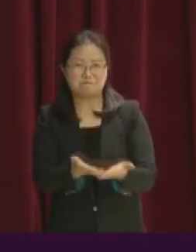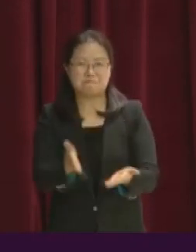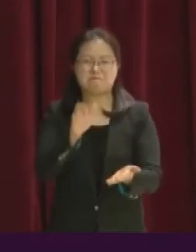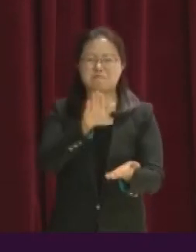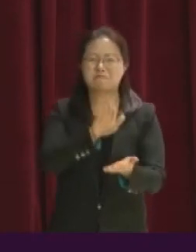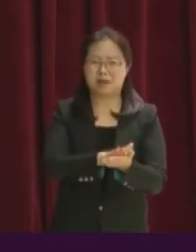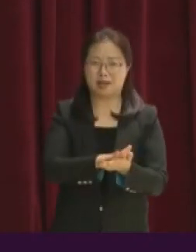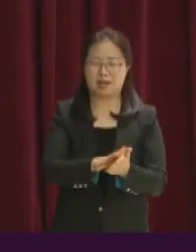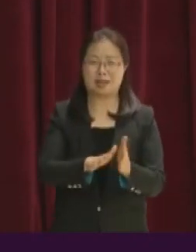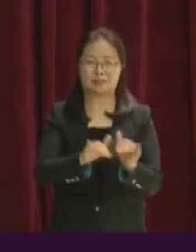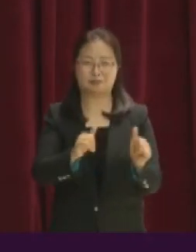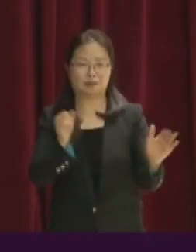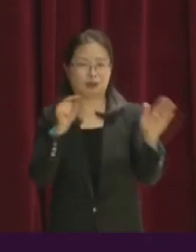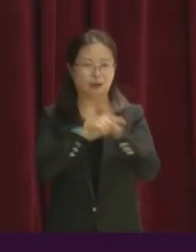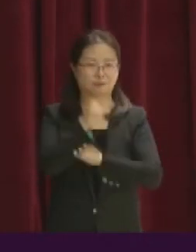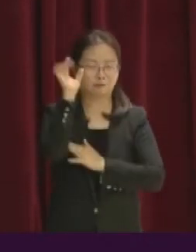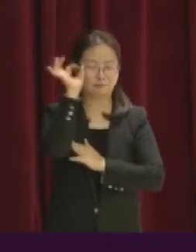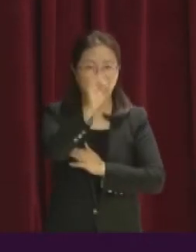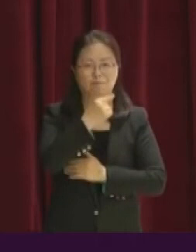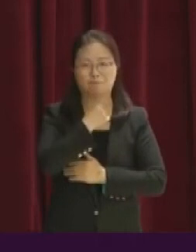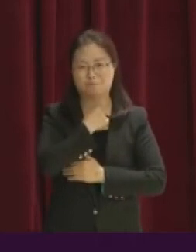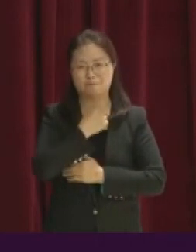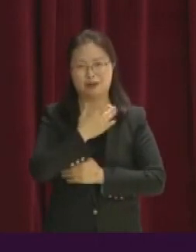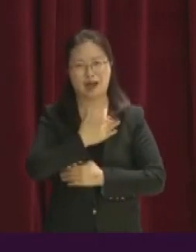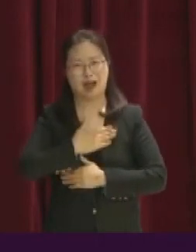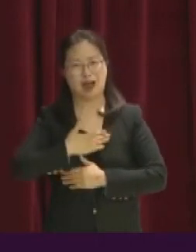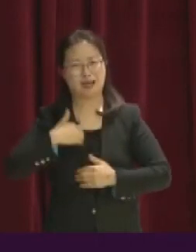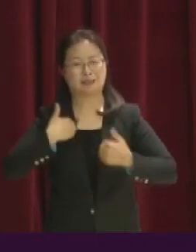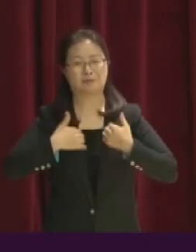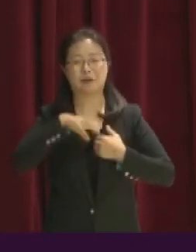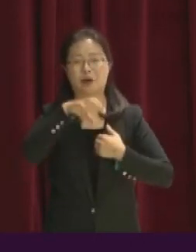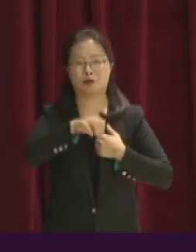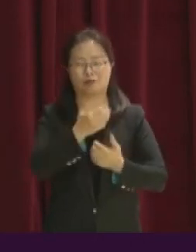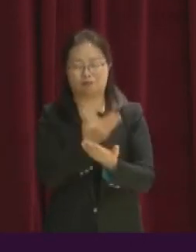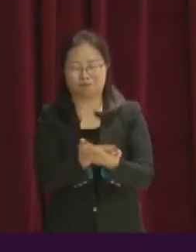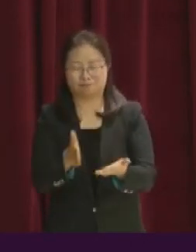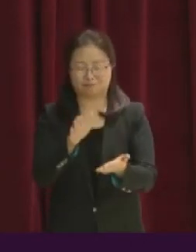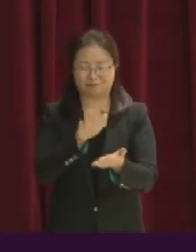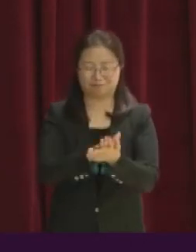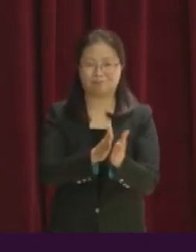공간을 시민들이 다시 찾고 즐길 수 있는 공간으로